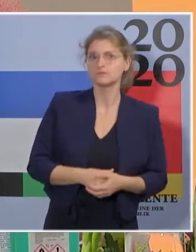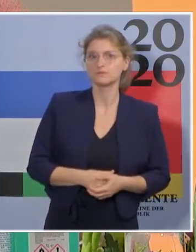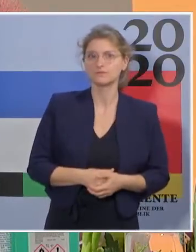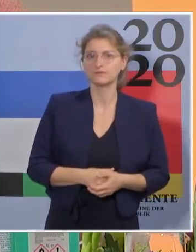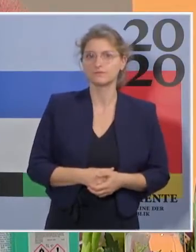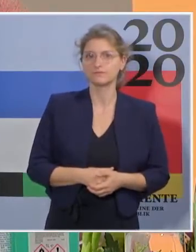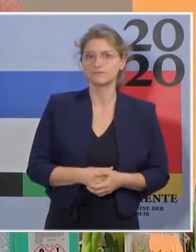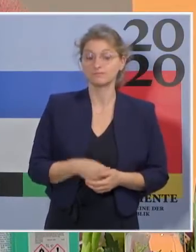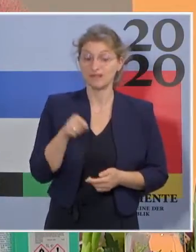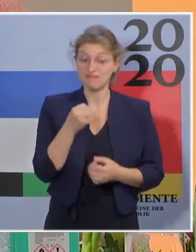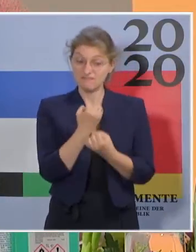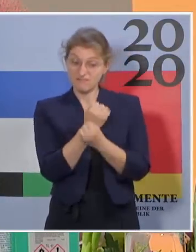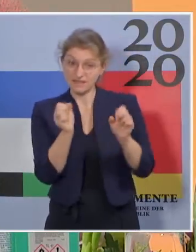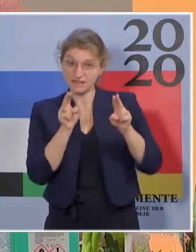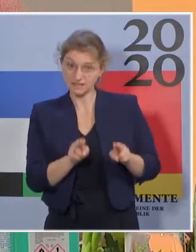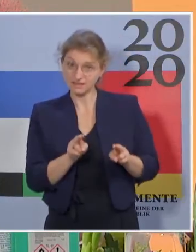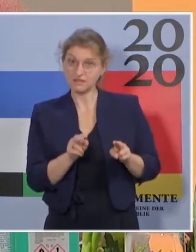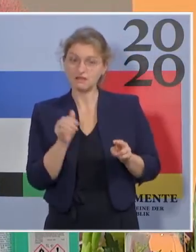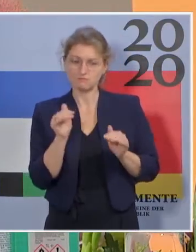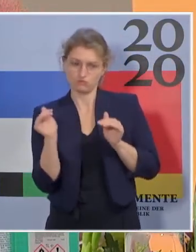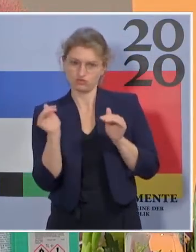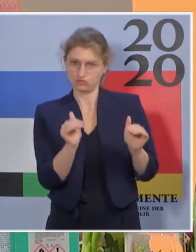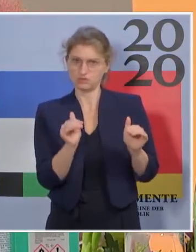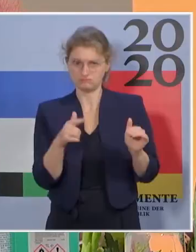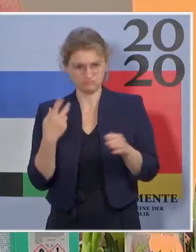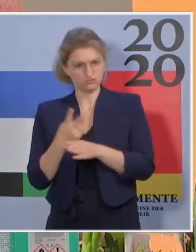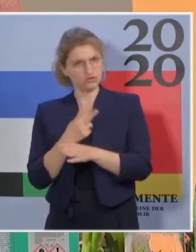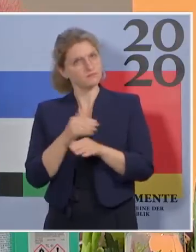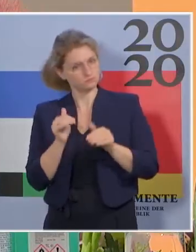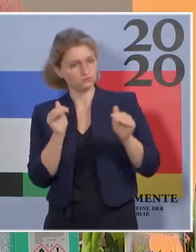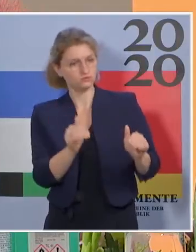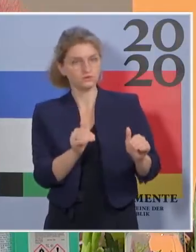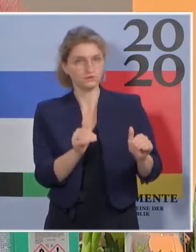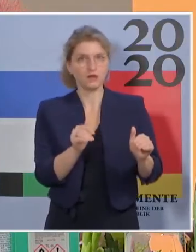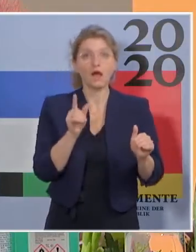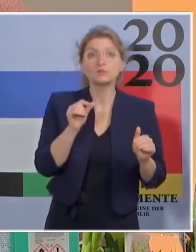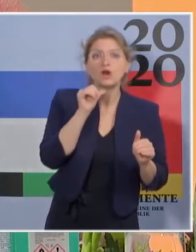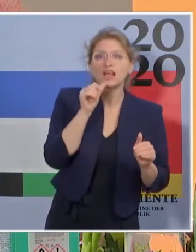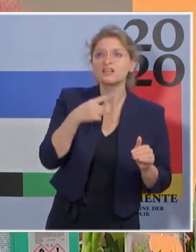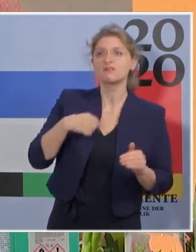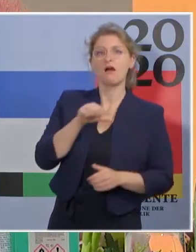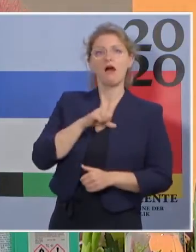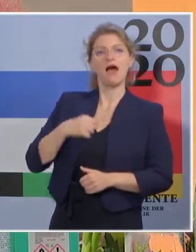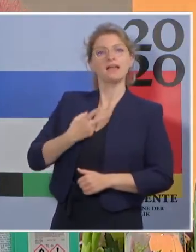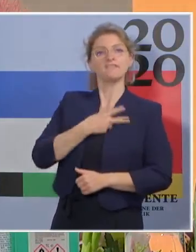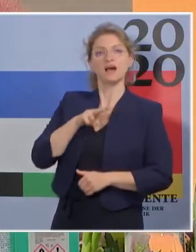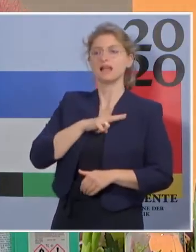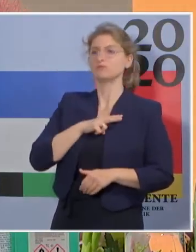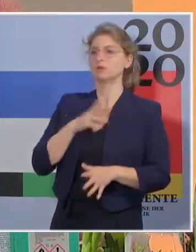Der Schutz der Freiheitsrechte durch den Staat bedeutet nicht, dass wir all unserer Eigenverantwortung entledigt